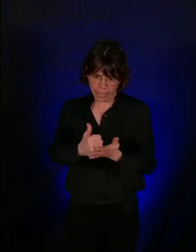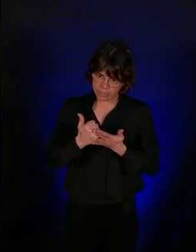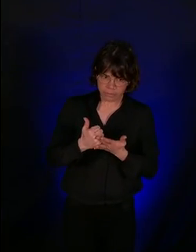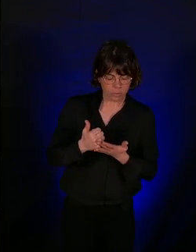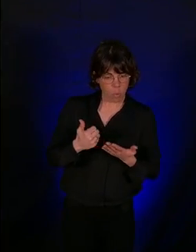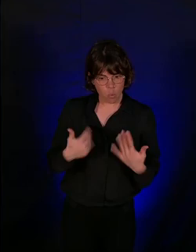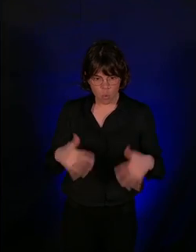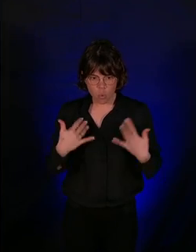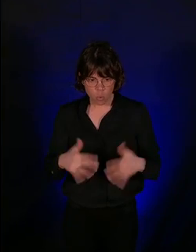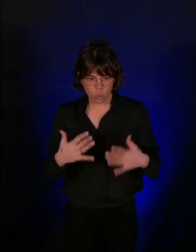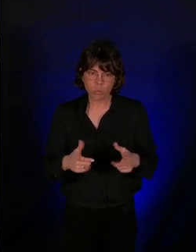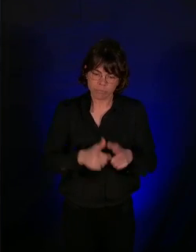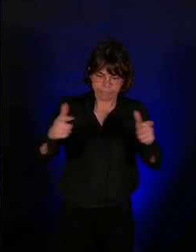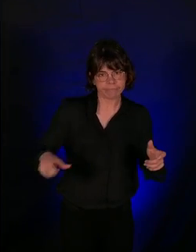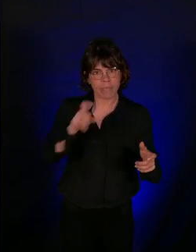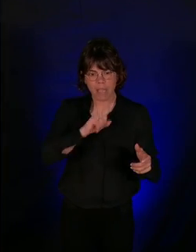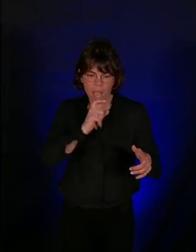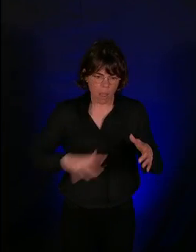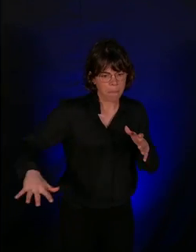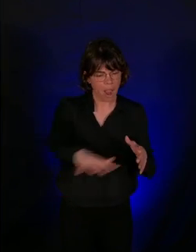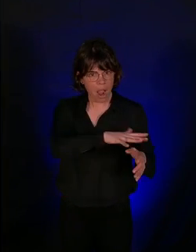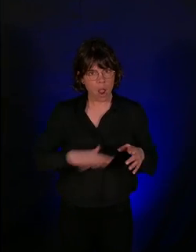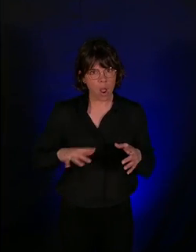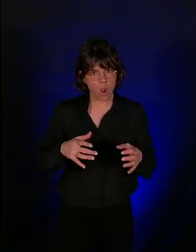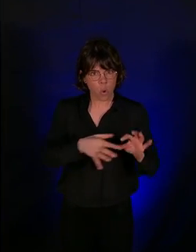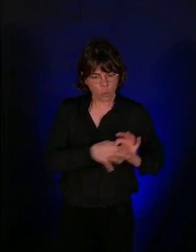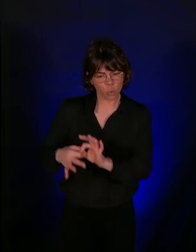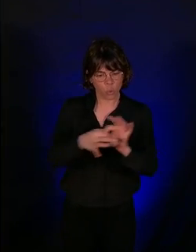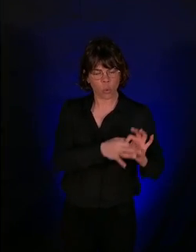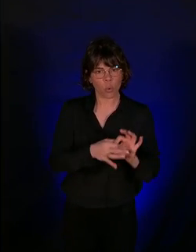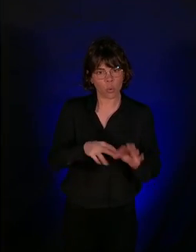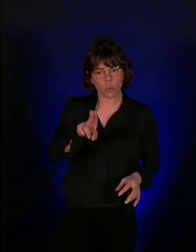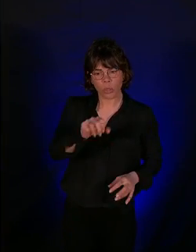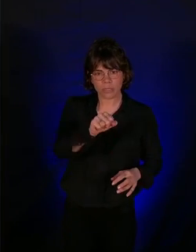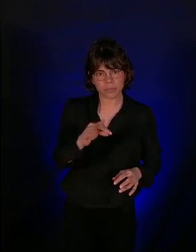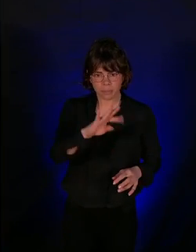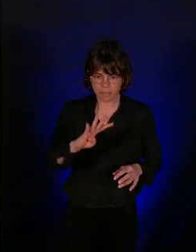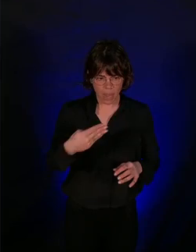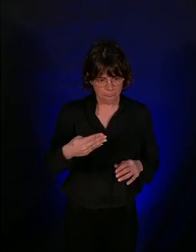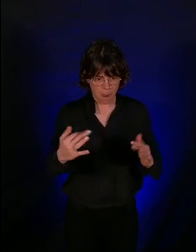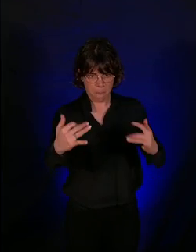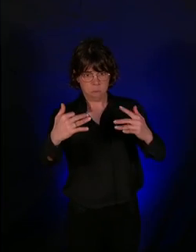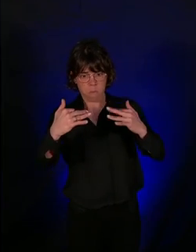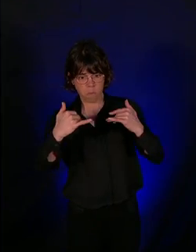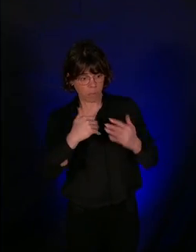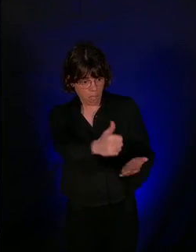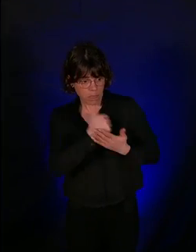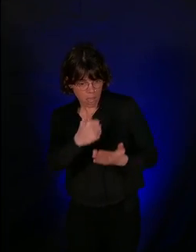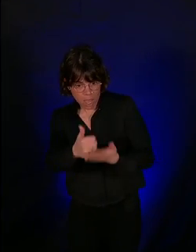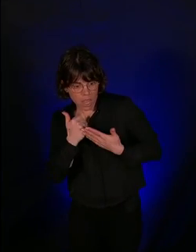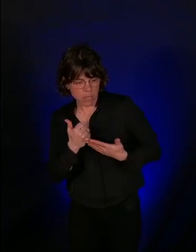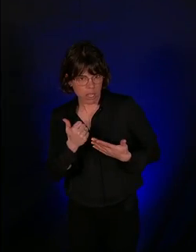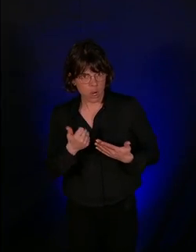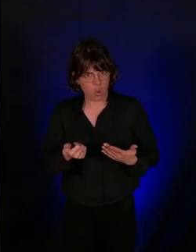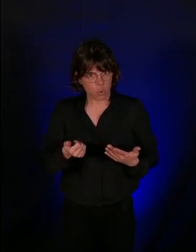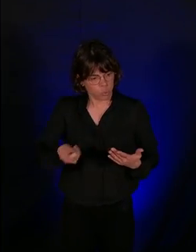a un gros bassin de métallurgiste on a vu notre union départementale notre m venir débarquer et commencer à venir nous soutenir malgré